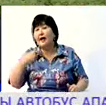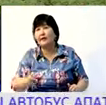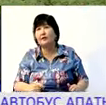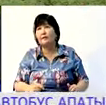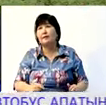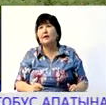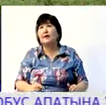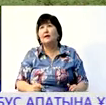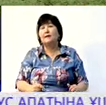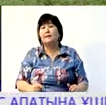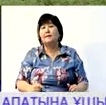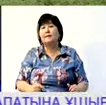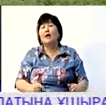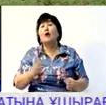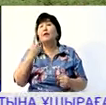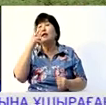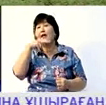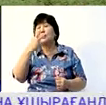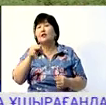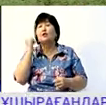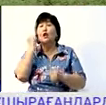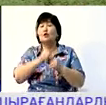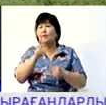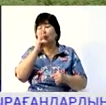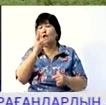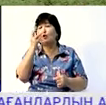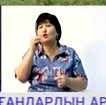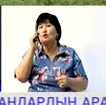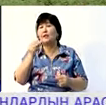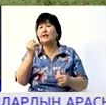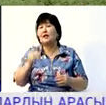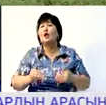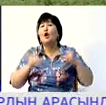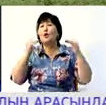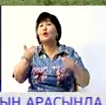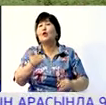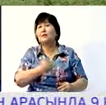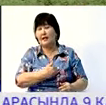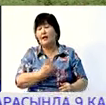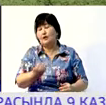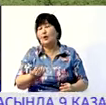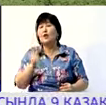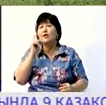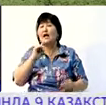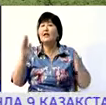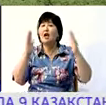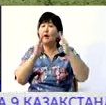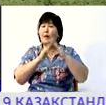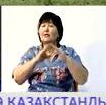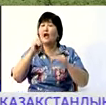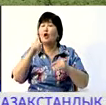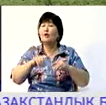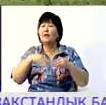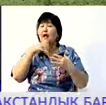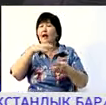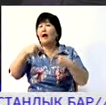Мы активно внедряем. Бірер жылдың ішінде жұмысшылар жалақысын 300 мың теңгеге дейін көтергіміз келеді. Сонымен қатар жайлы баспанамен әлеуметтік пакетті